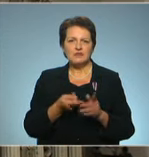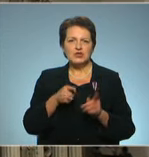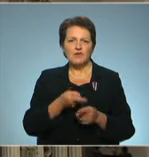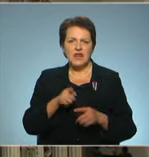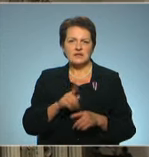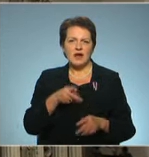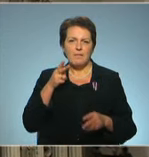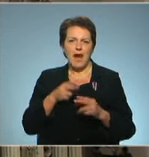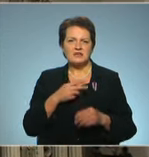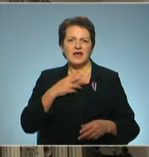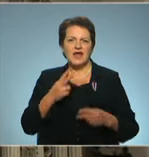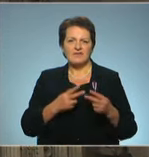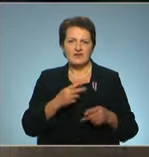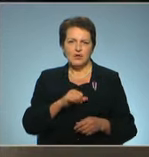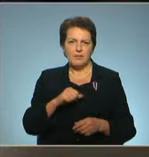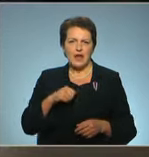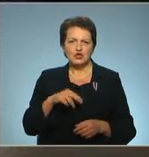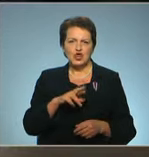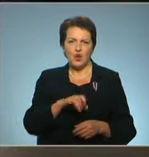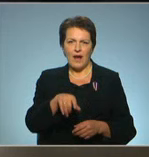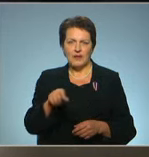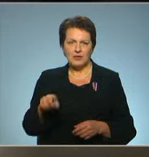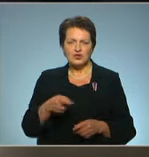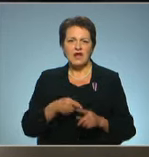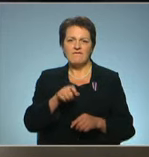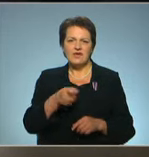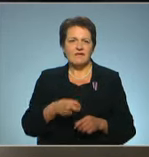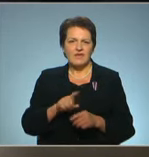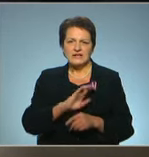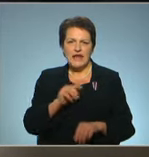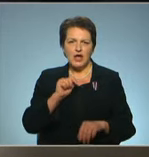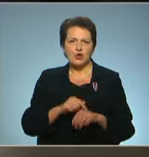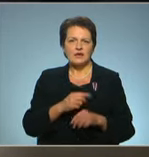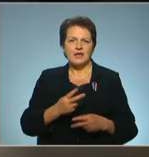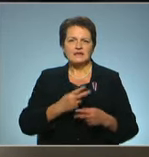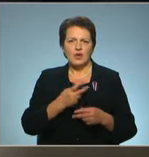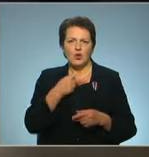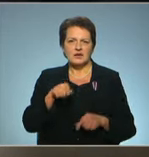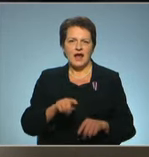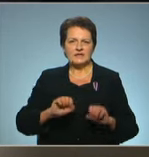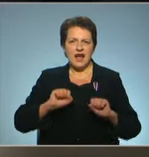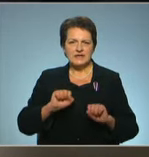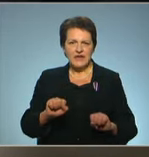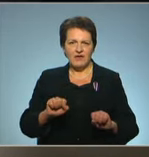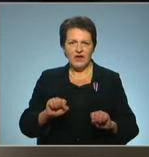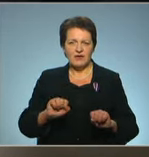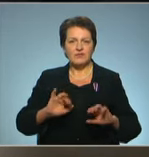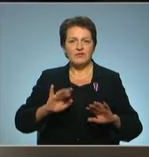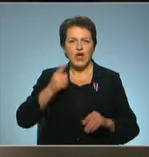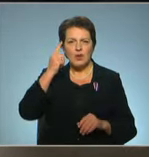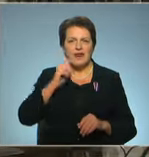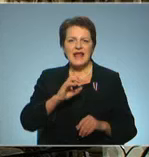iedvesmot pašus romiešus. Viņu vairs nejuta dzinuli tās aizstāvēt. Vai domāt